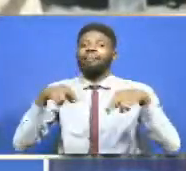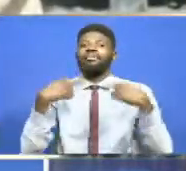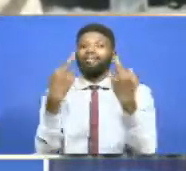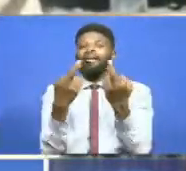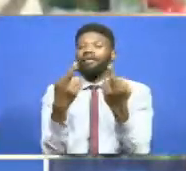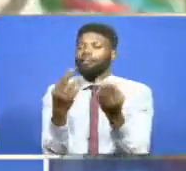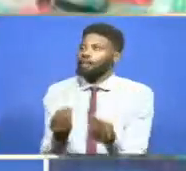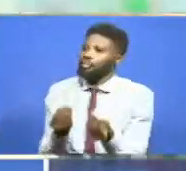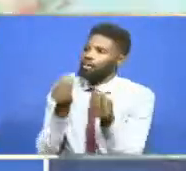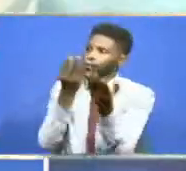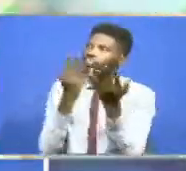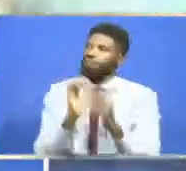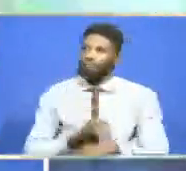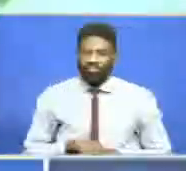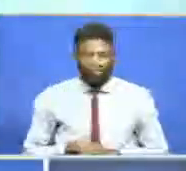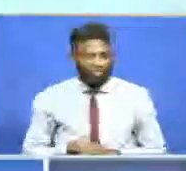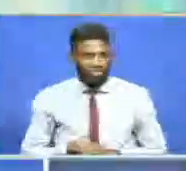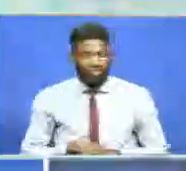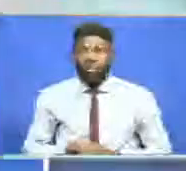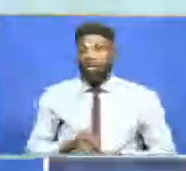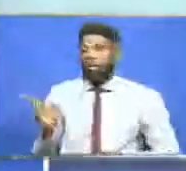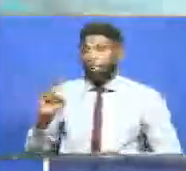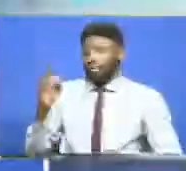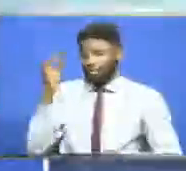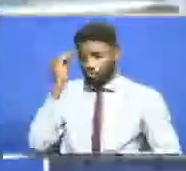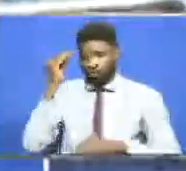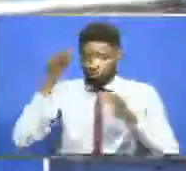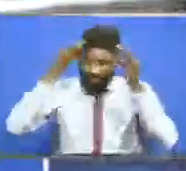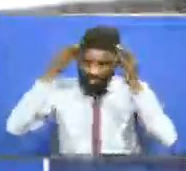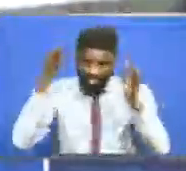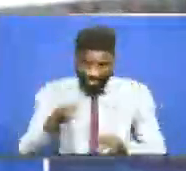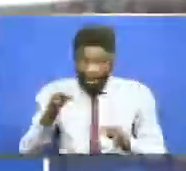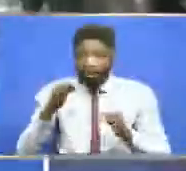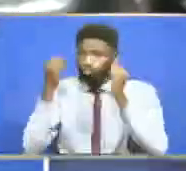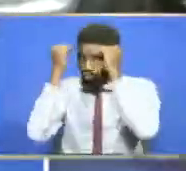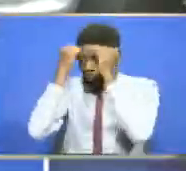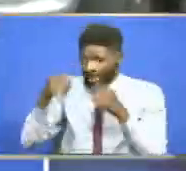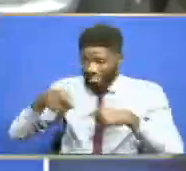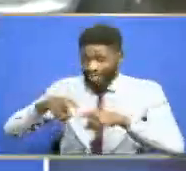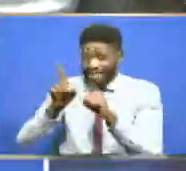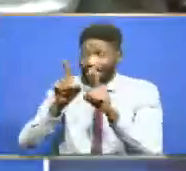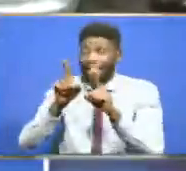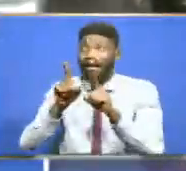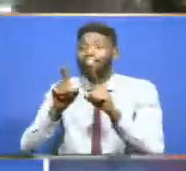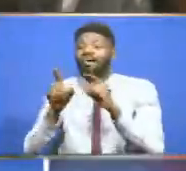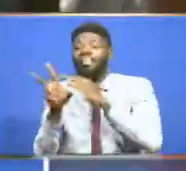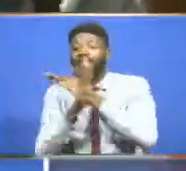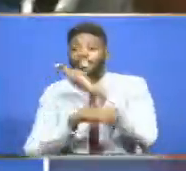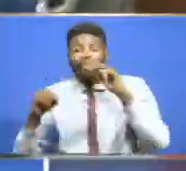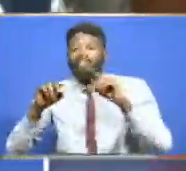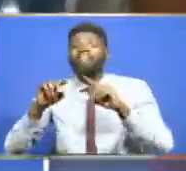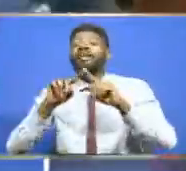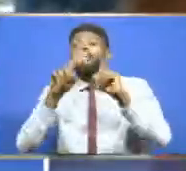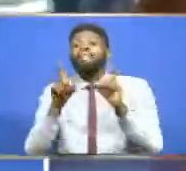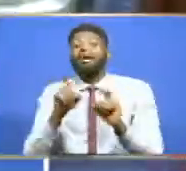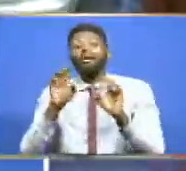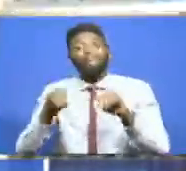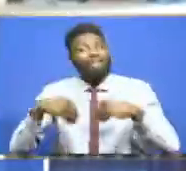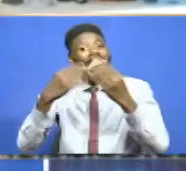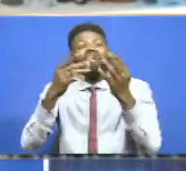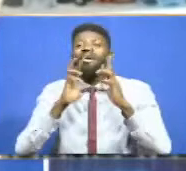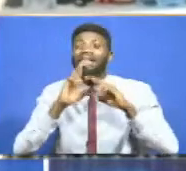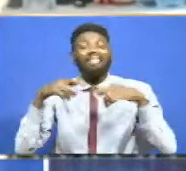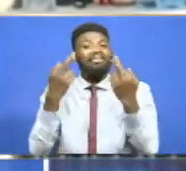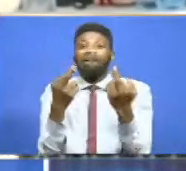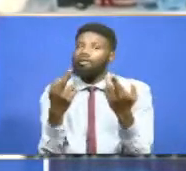Hatua ya wizara ya elimu ya kuwapa matokeo wanafunzi waliojihusisha na udanganyifu imekashifiwa vikali na baadhi ya Wakenya. Kundi hilo limesema